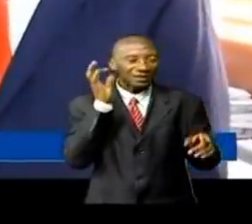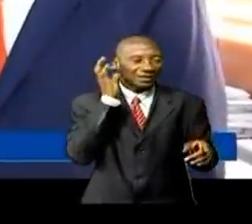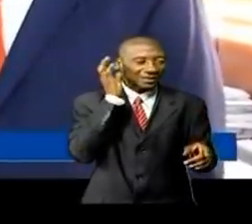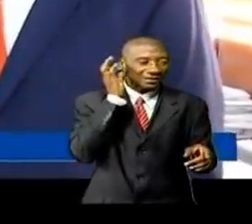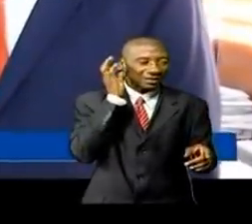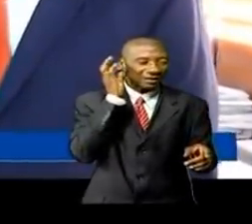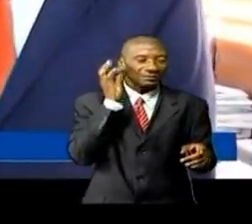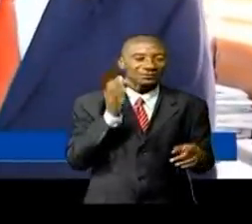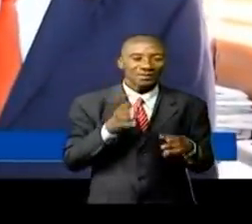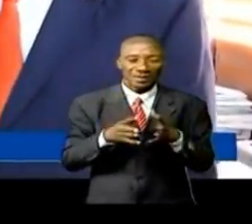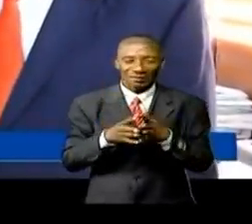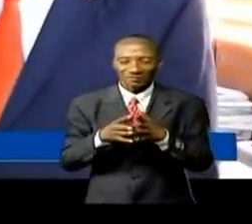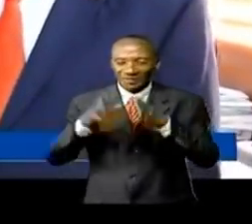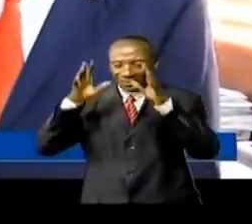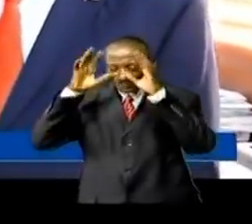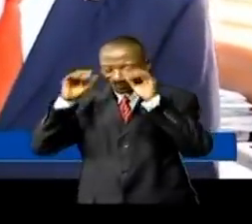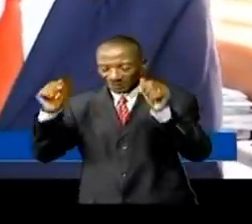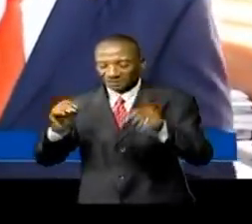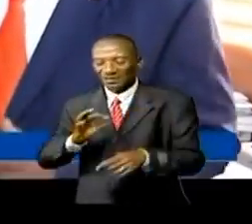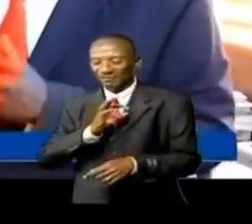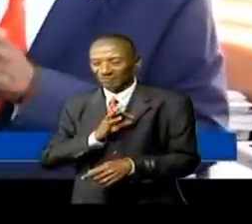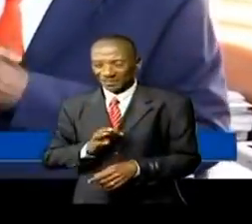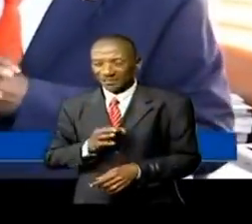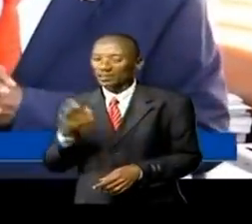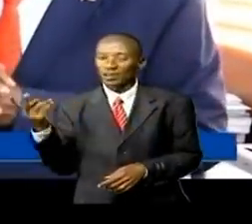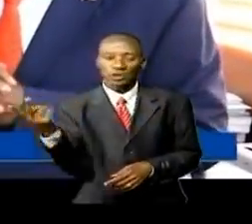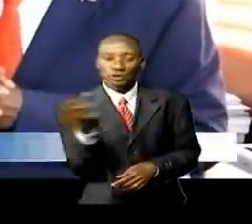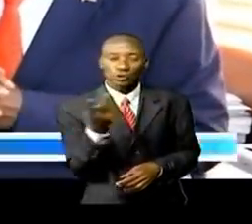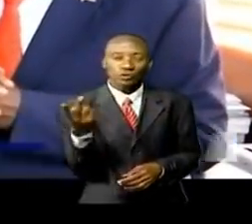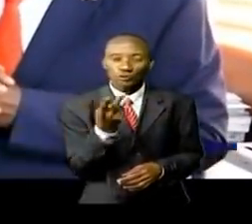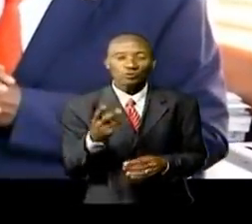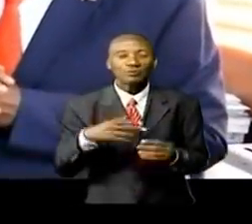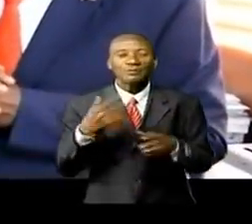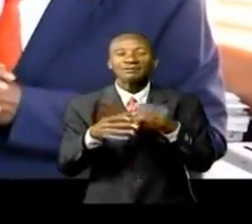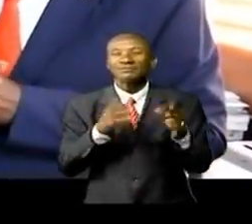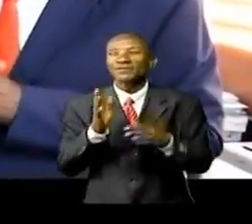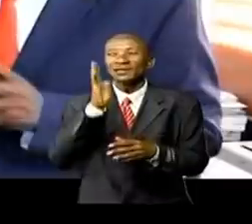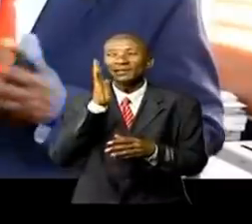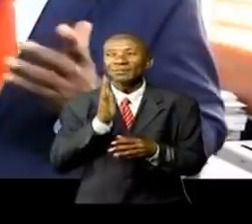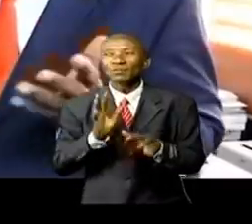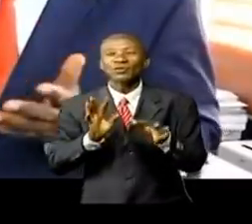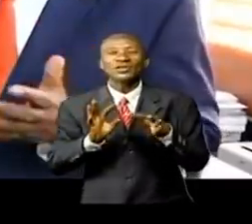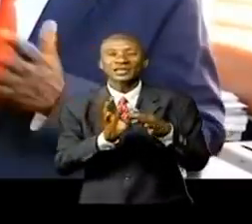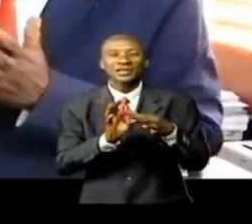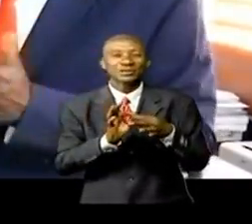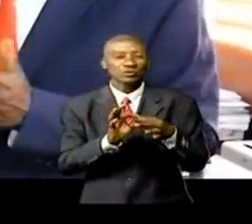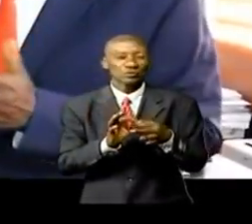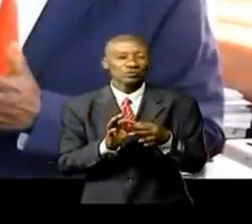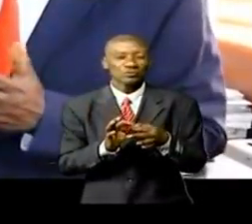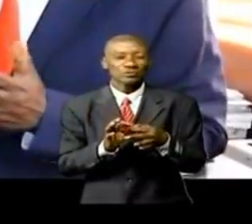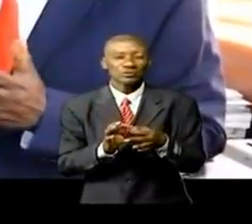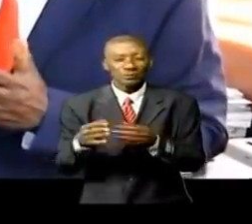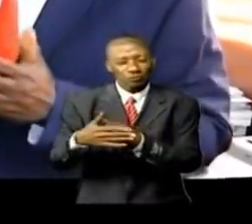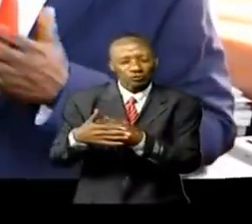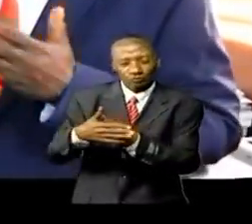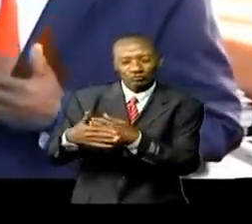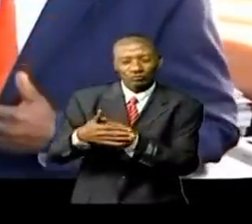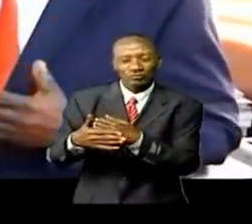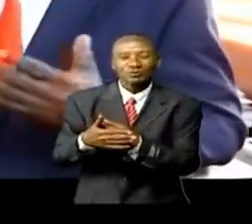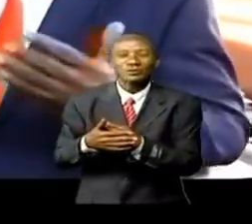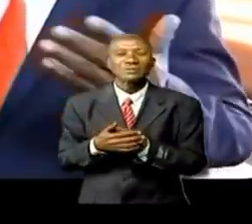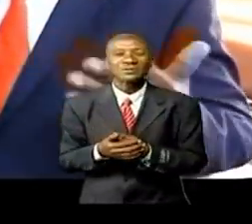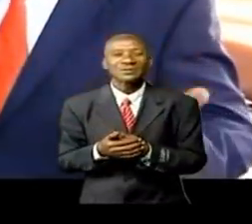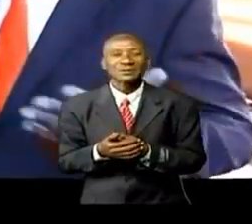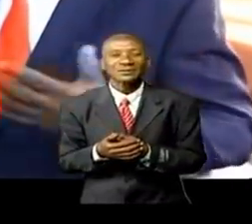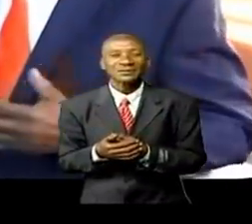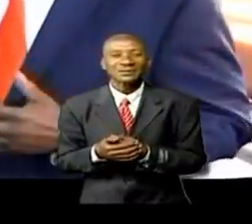Kenyatta et le président Félix Tshisekedi, vous vous rendez compte qu'elles sont, ils sont très proches. Ça, ce